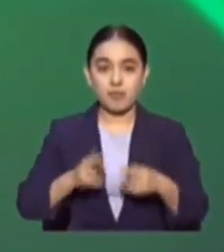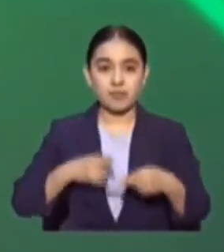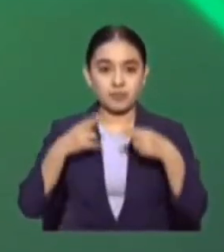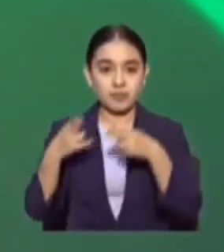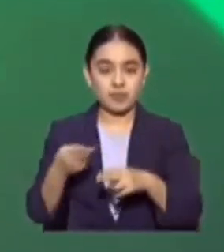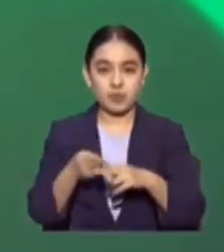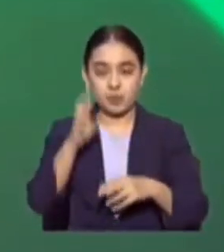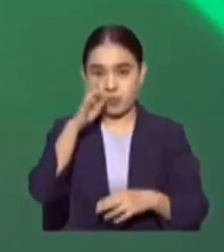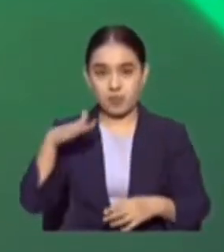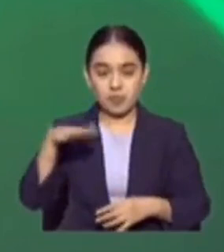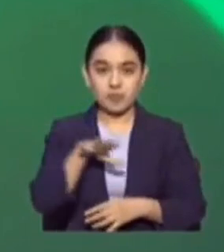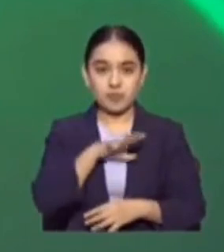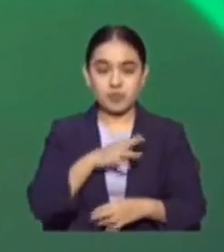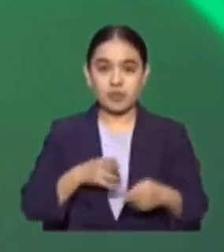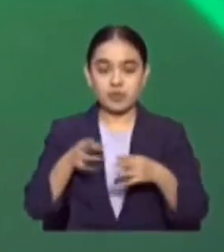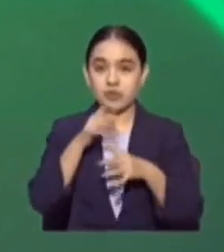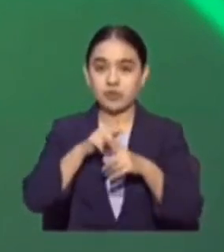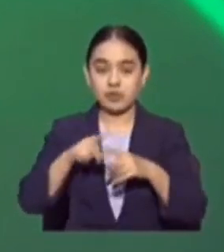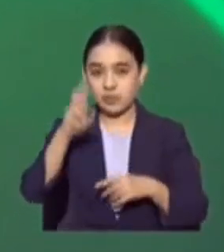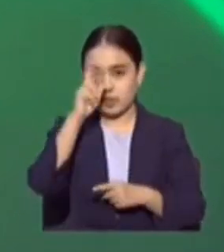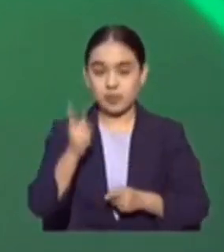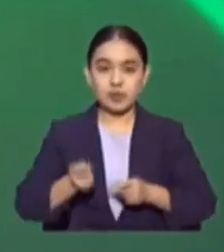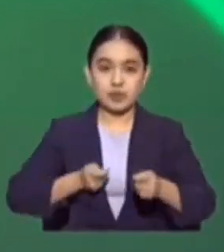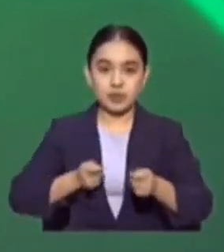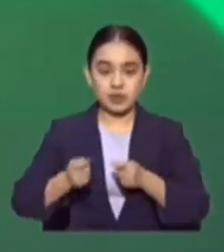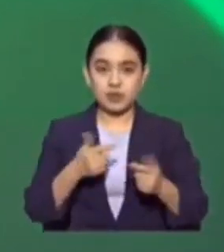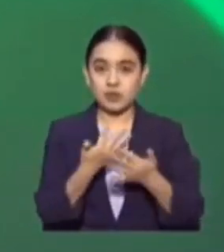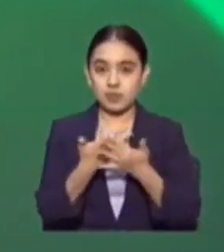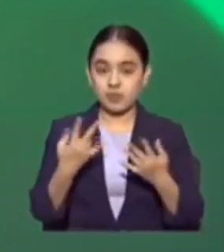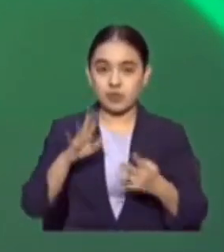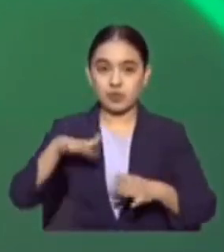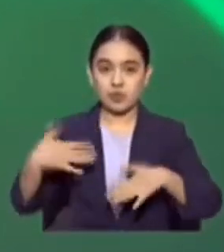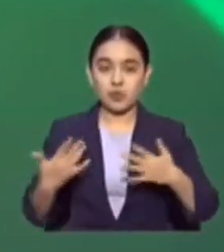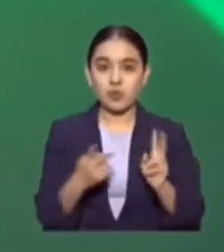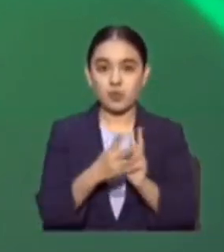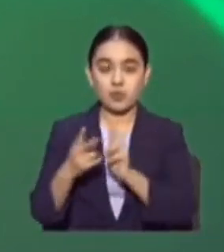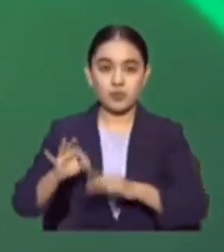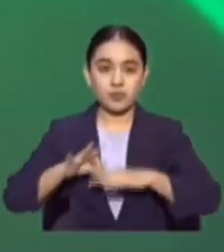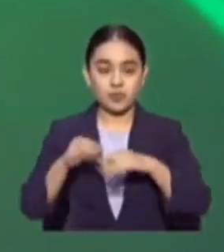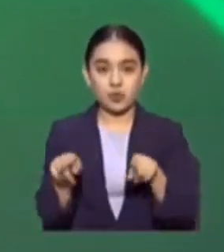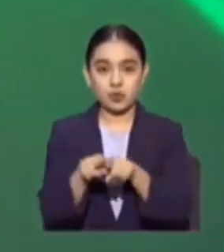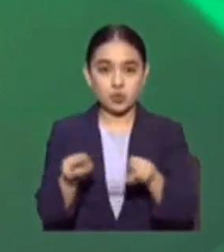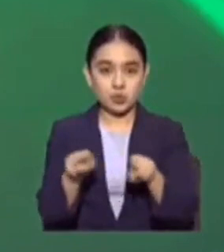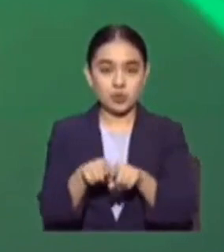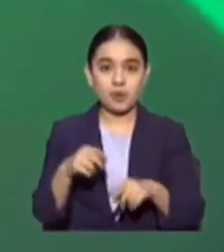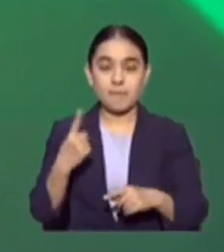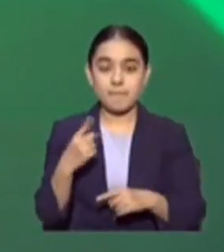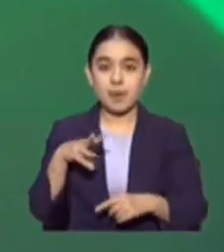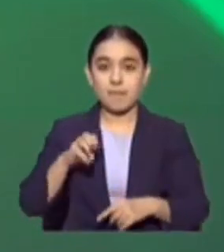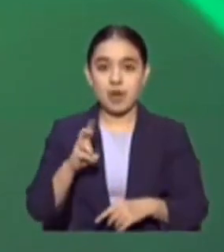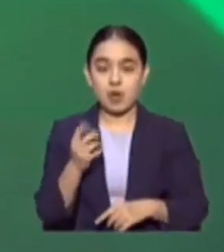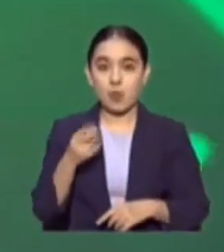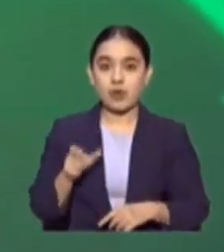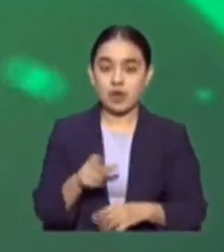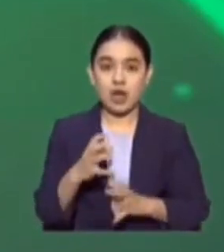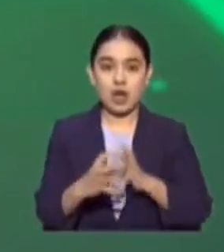bilan ushbu mamlakatda bo'ldi. Tashrif davomida davlatimiz rahbari qator ikki tomonlama uchrashuvlar o'tkazdi. Shuningdek, bir makon, bir